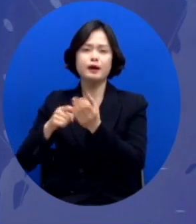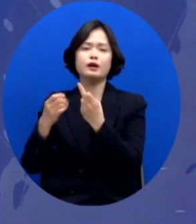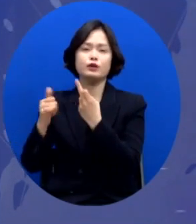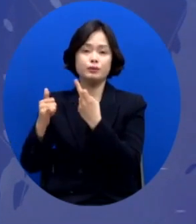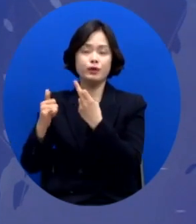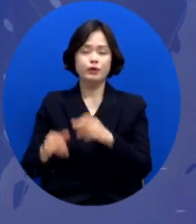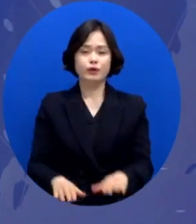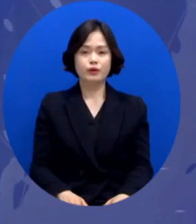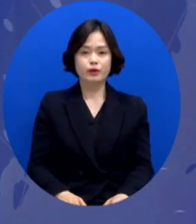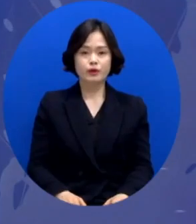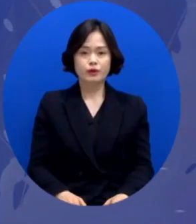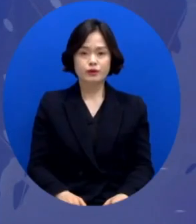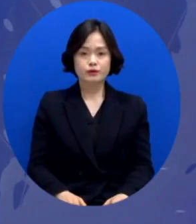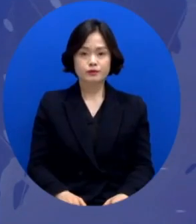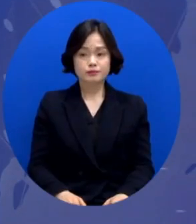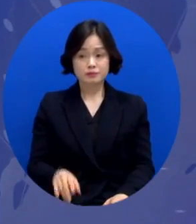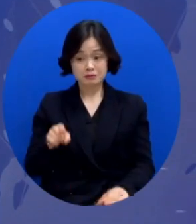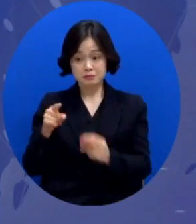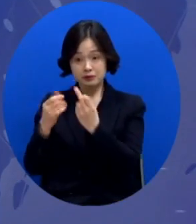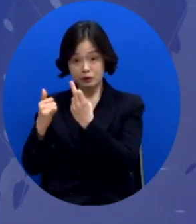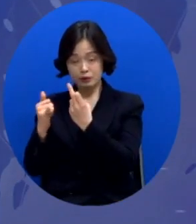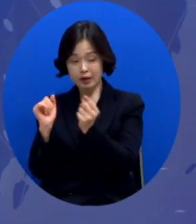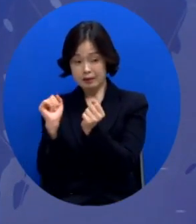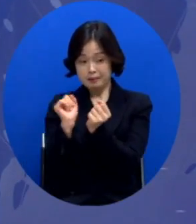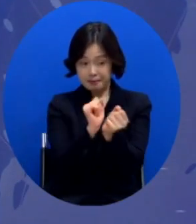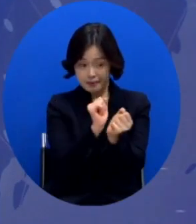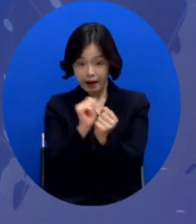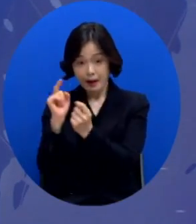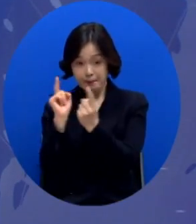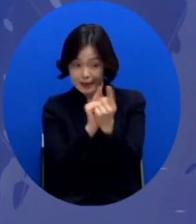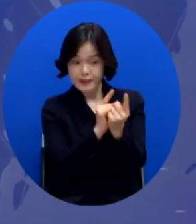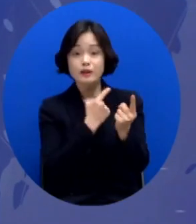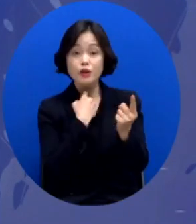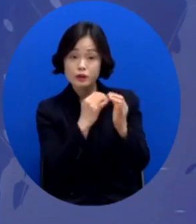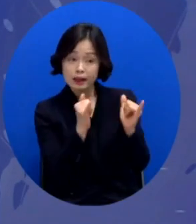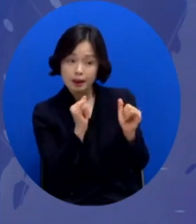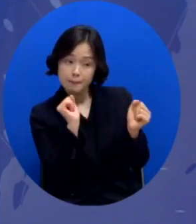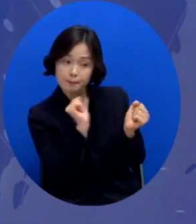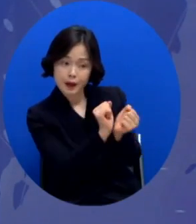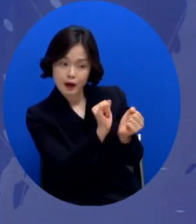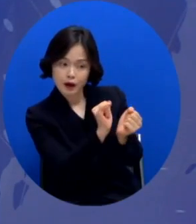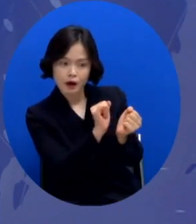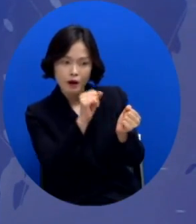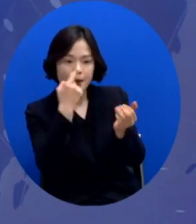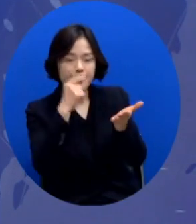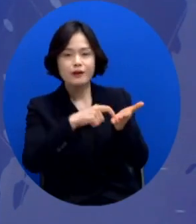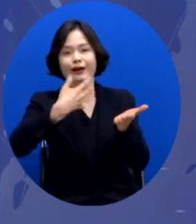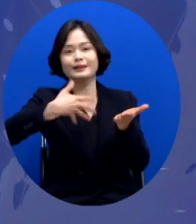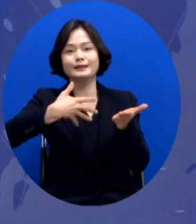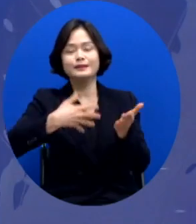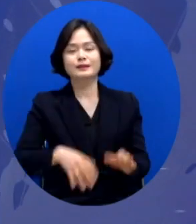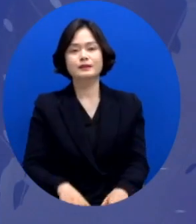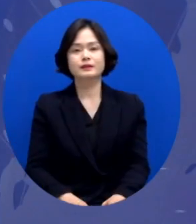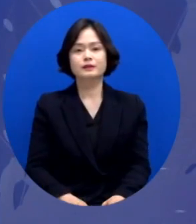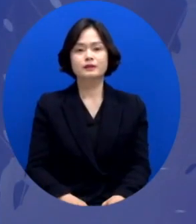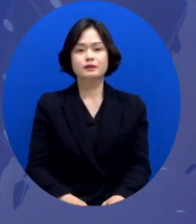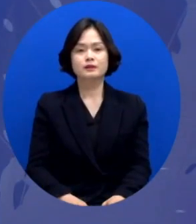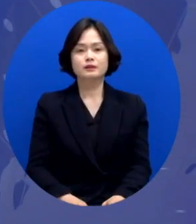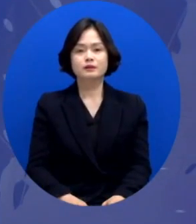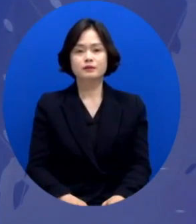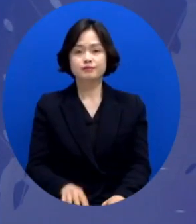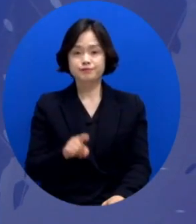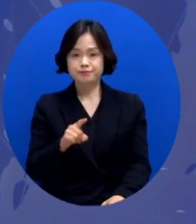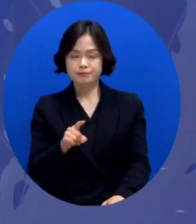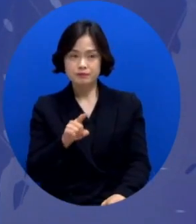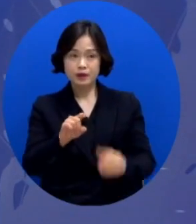중앙방역대책본부는 새롭게 확인된 감염자와 접촉한 사람들 중에 감염 사례가 아직은 없다고 전했는데요. 변이 바이러스 관련 감시 국가에